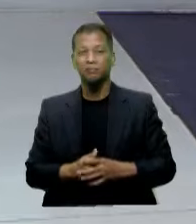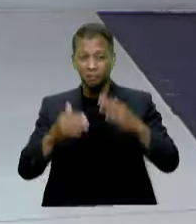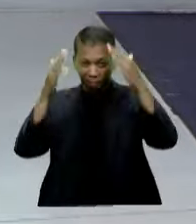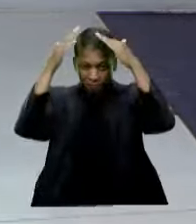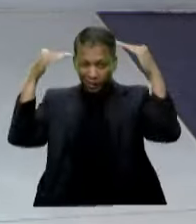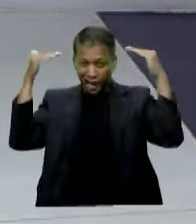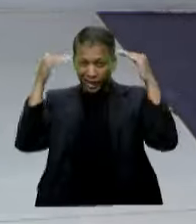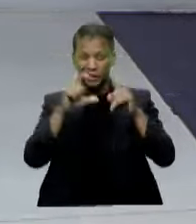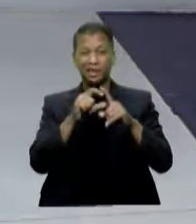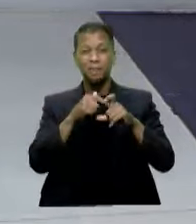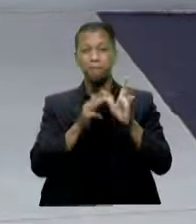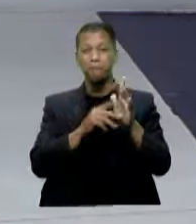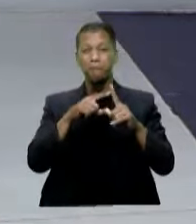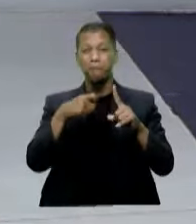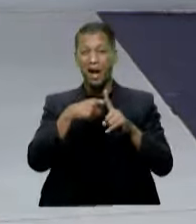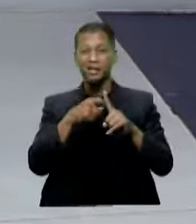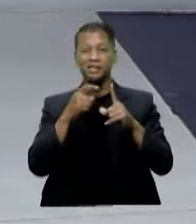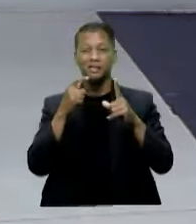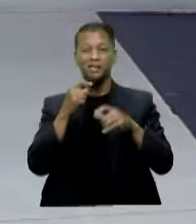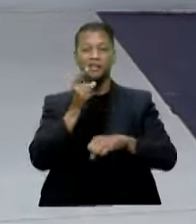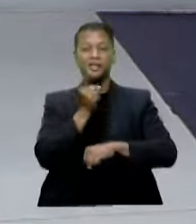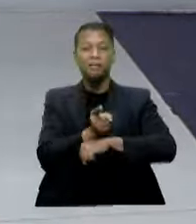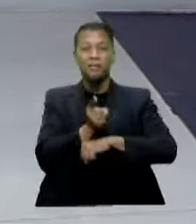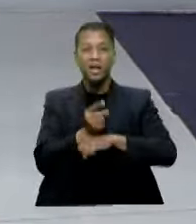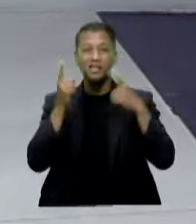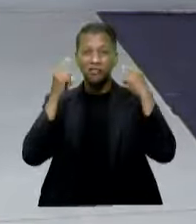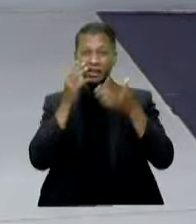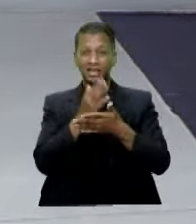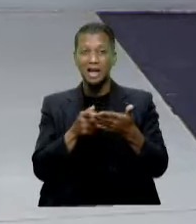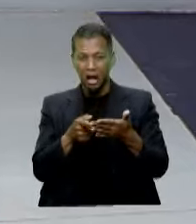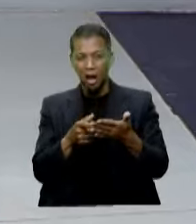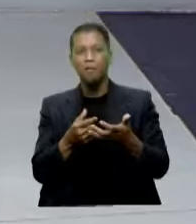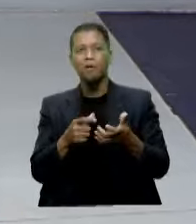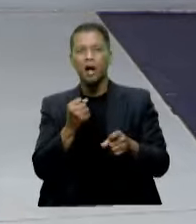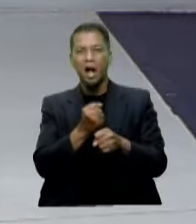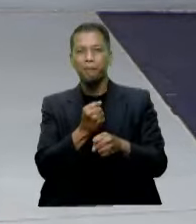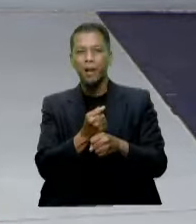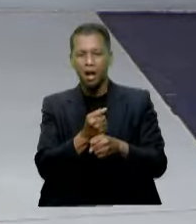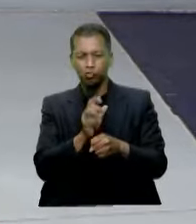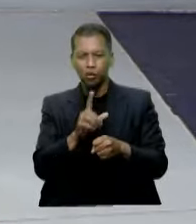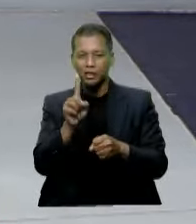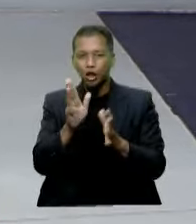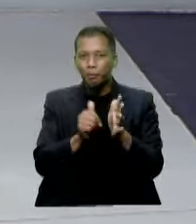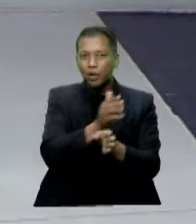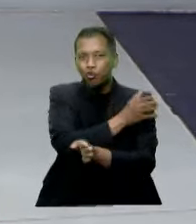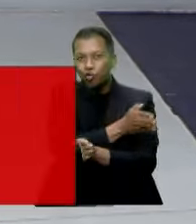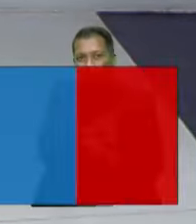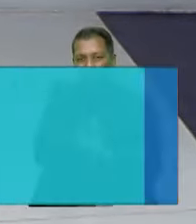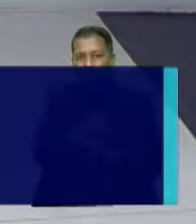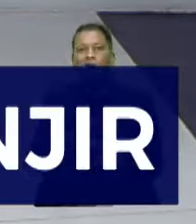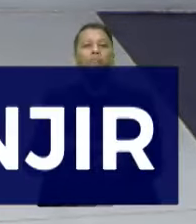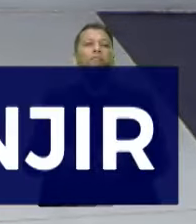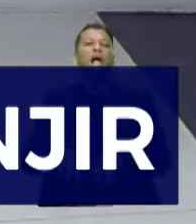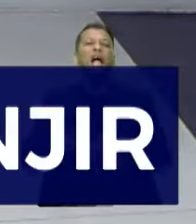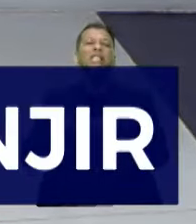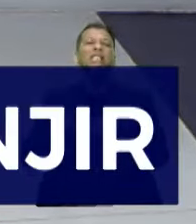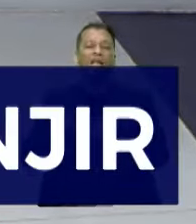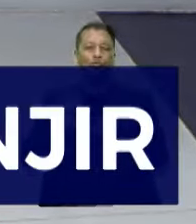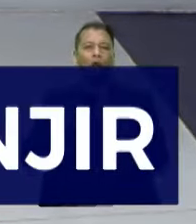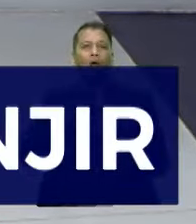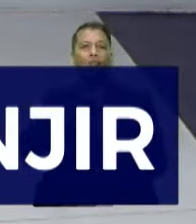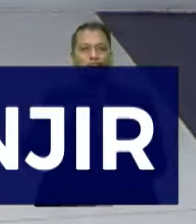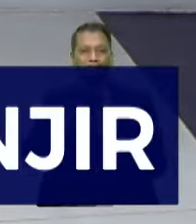petani di Demak Jawa Tengah berusaha menyelamatkan gabah yang telah terendam banjir selama 1 pekan banjir di Demak mulai surut